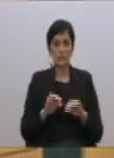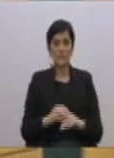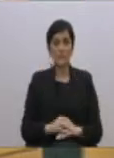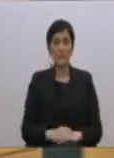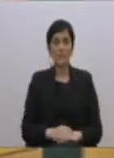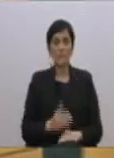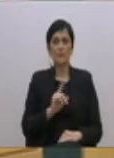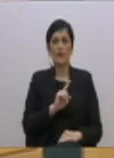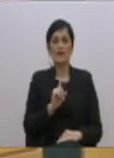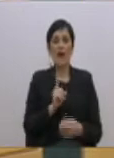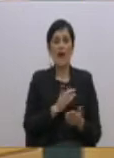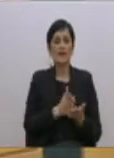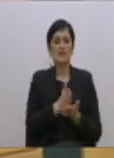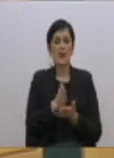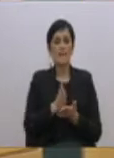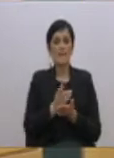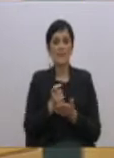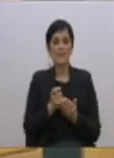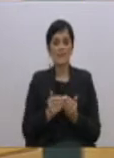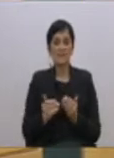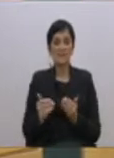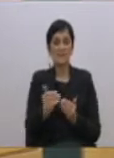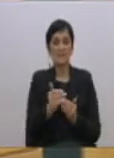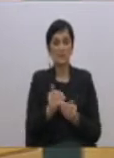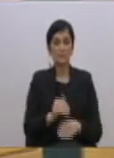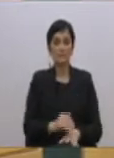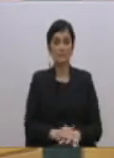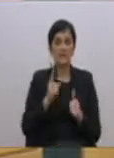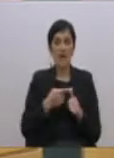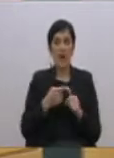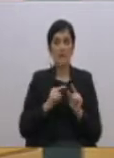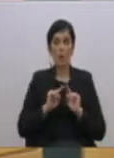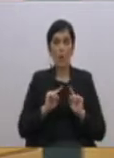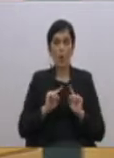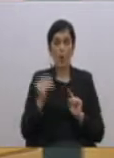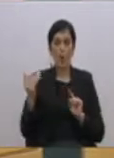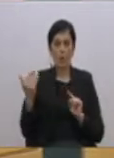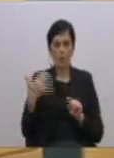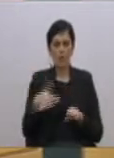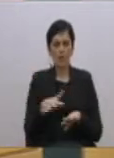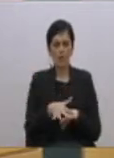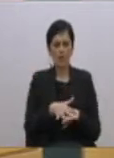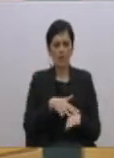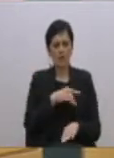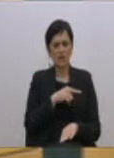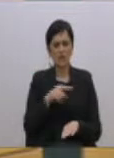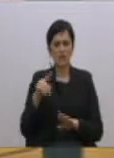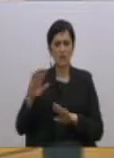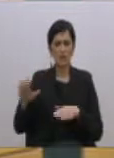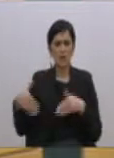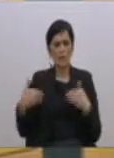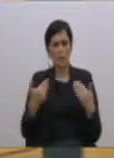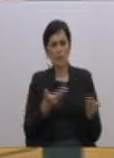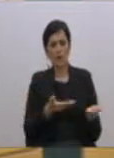იქნებ რაღაც მიმართულებით წინაც წავიწიოთ კიდეც. წინ წავიწიოთ დიდი ხნის განმავლობაში შემოთავაზებული